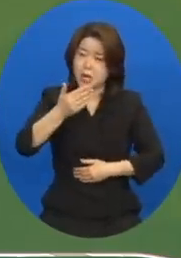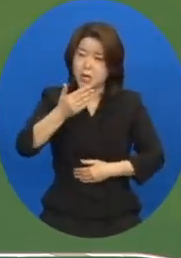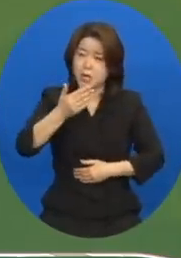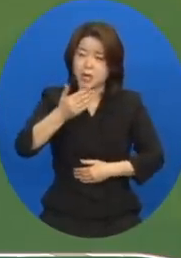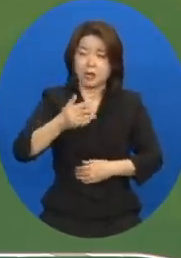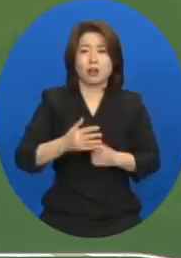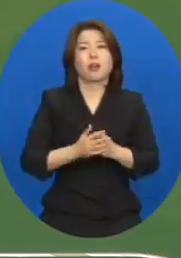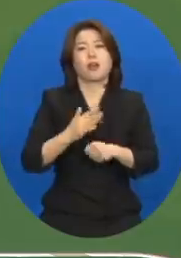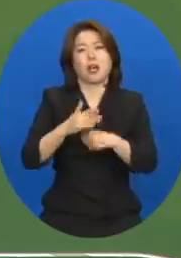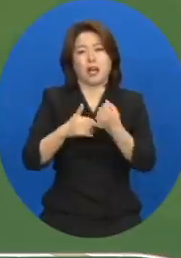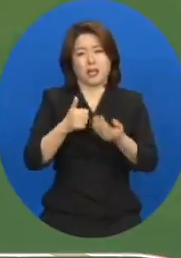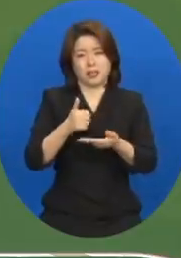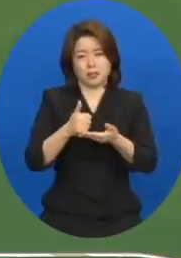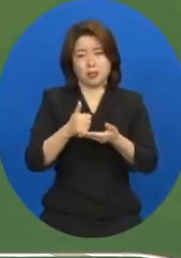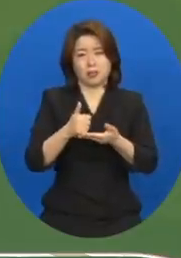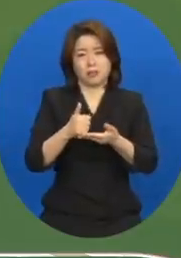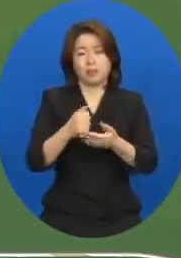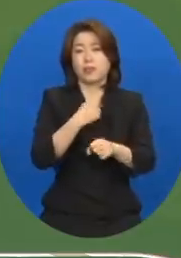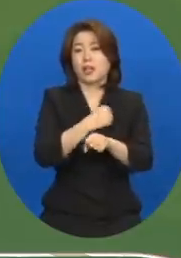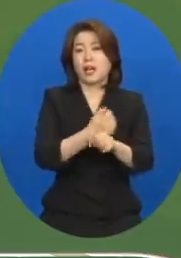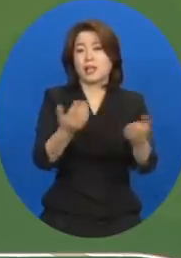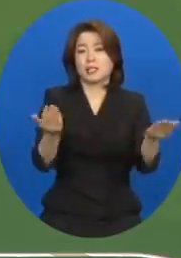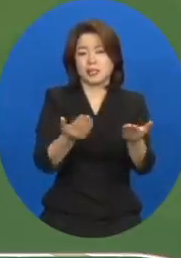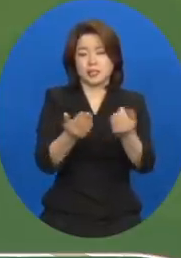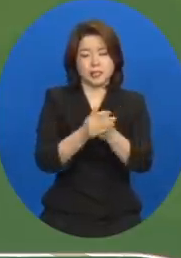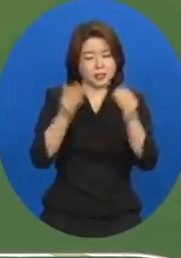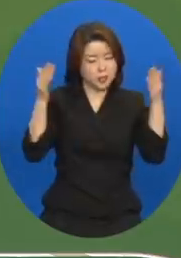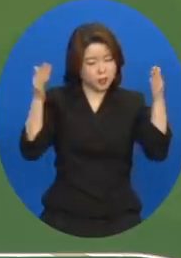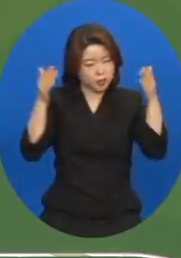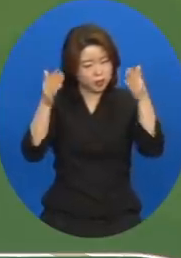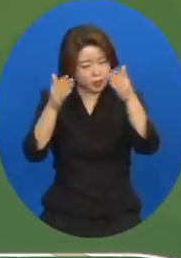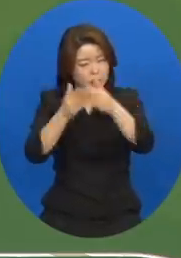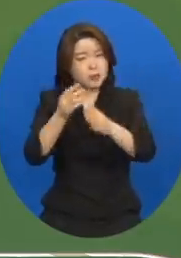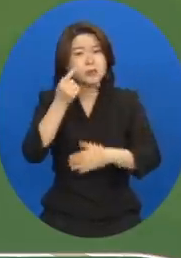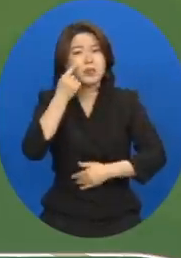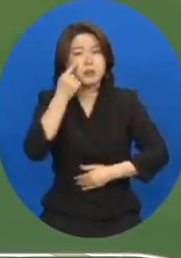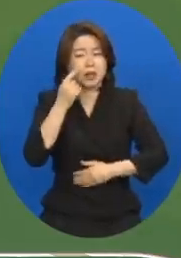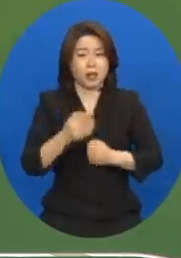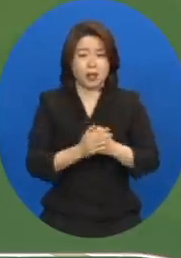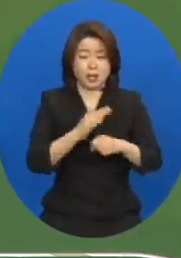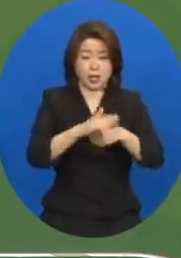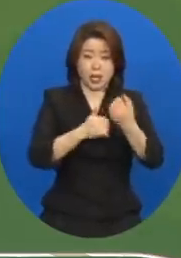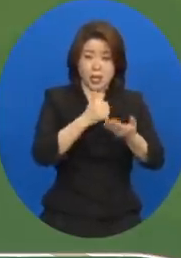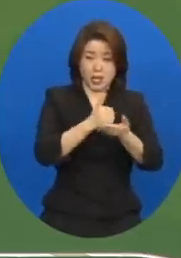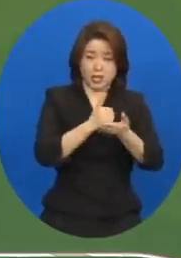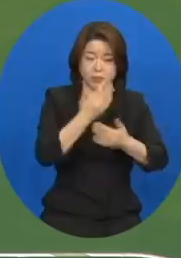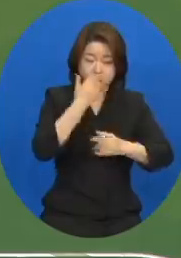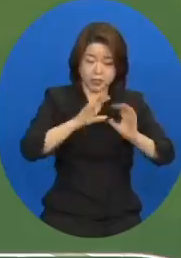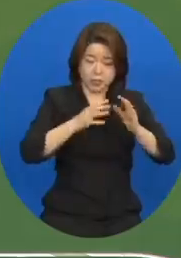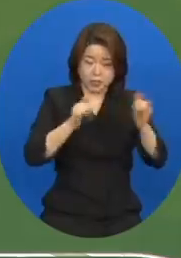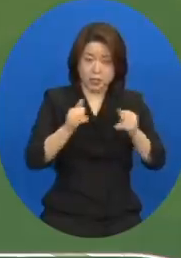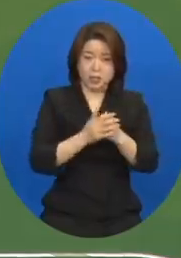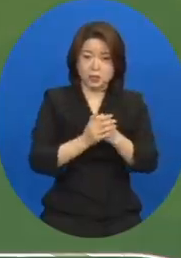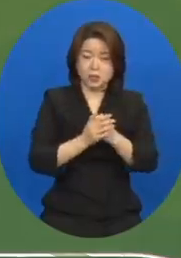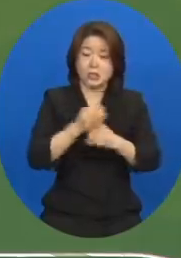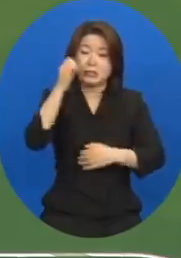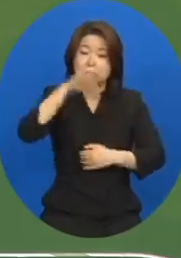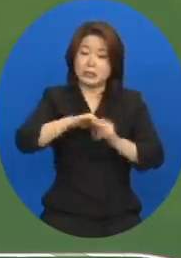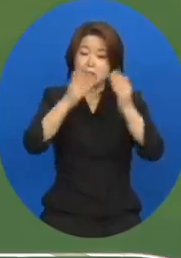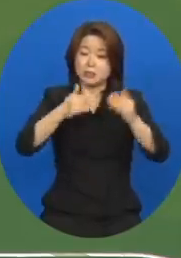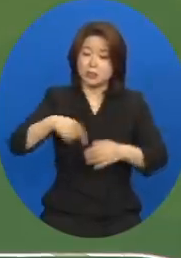하나님께서 하신 일들을 주목해 봐야 됩니다. 하나님은 이스라엘 백성들에게 그냥 성을 돌라고 하지